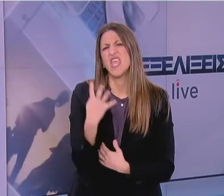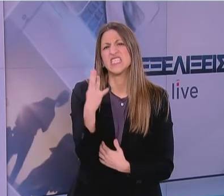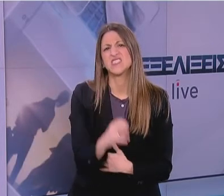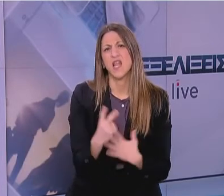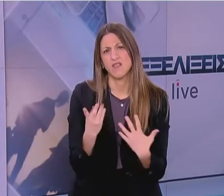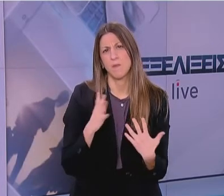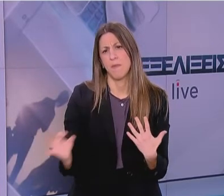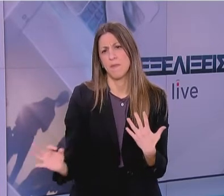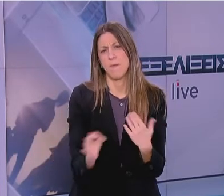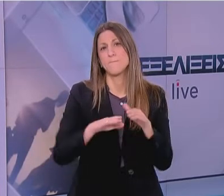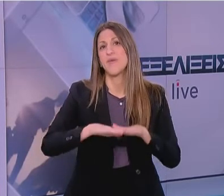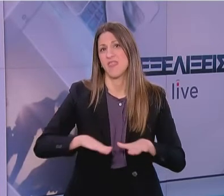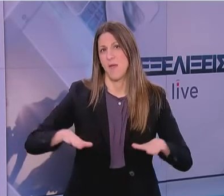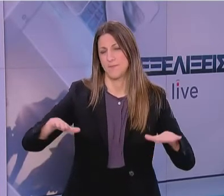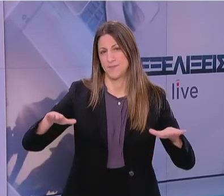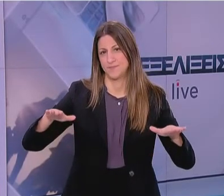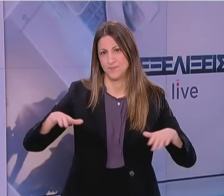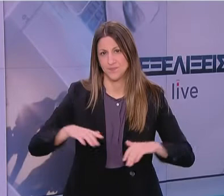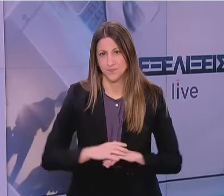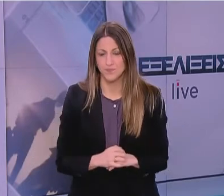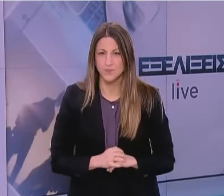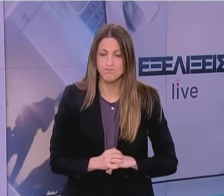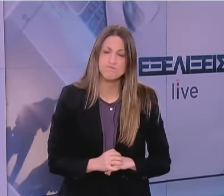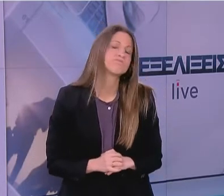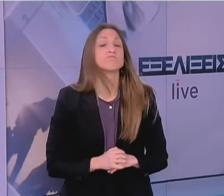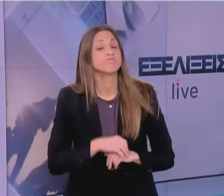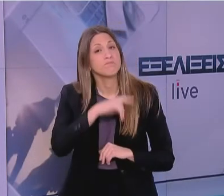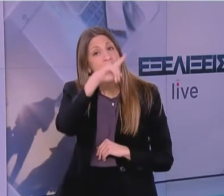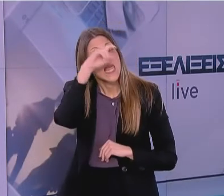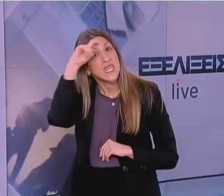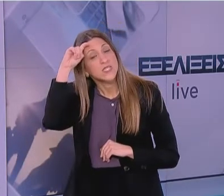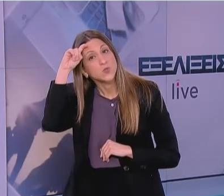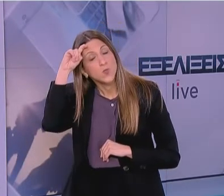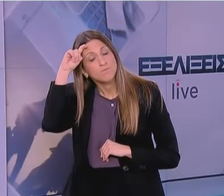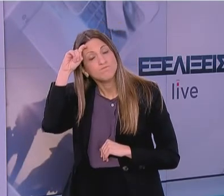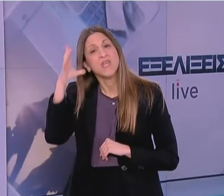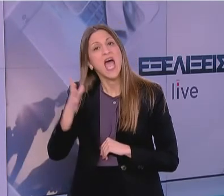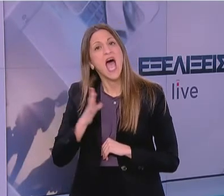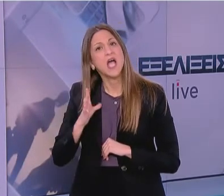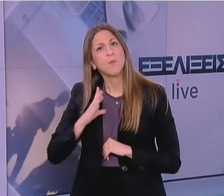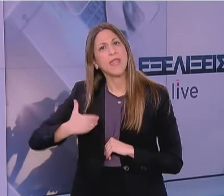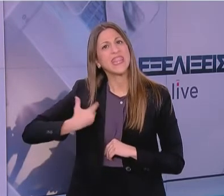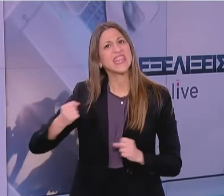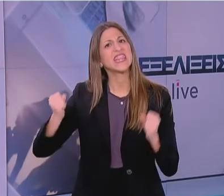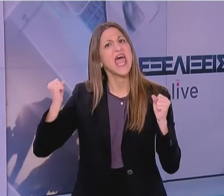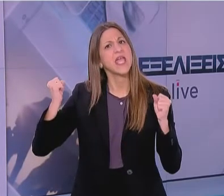έχουν καταγραφεί. Ακόμα πιο δύσκολο να εξηγηθεί είναι οι σπάνιοι θάνατοι σε αυτές τις νέες